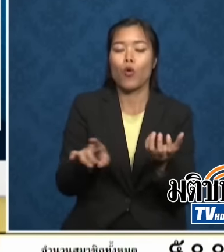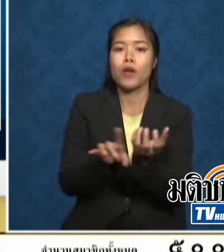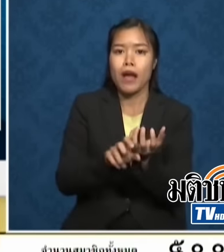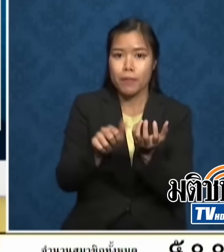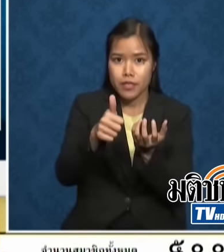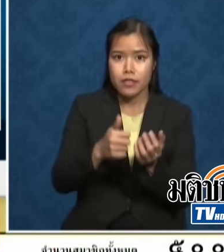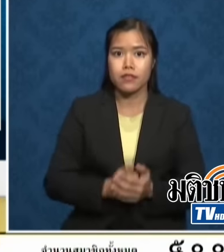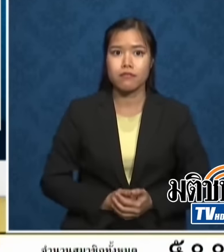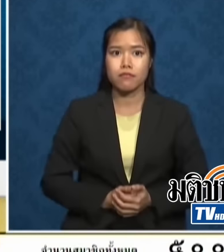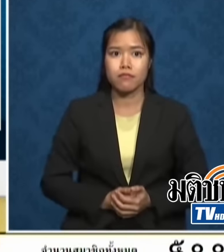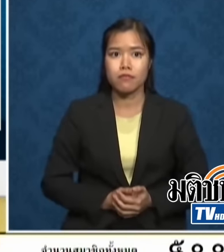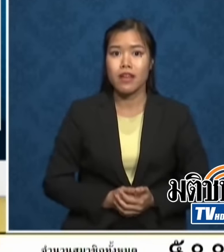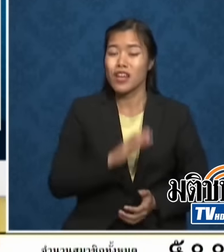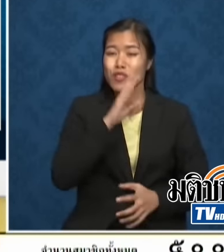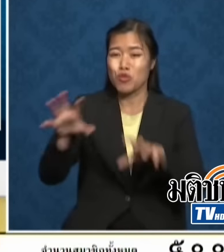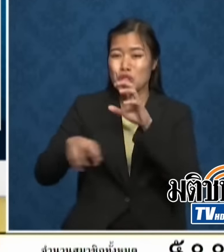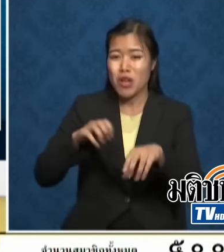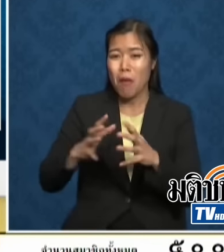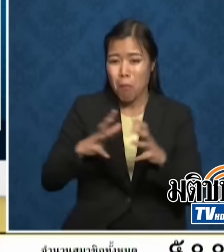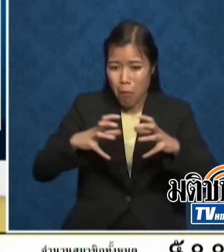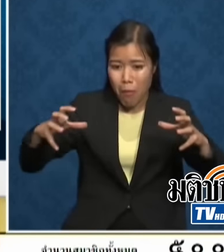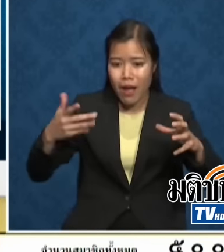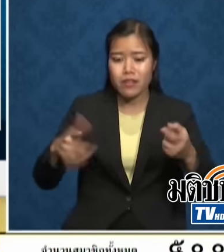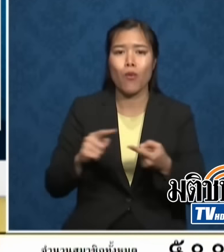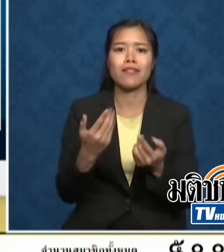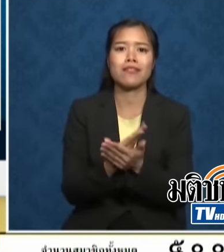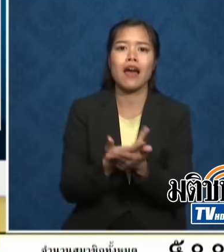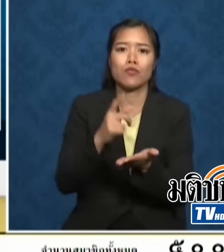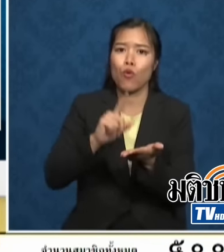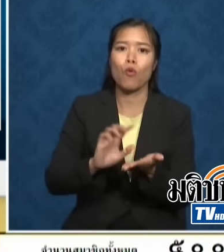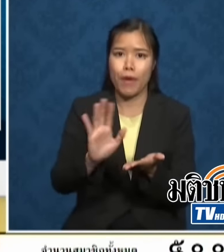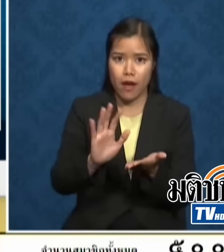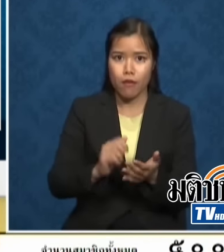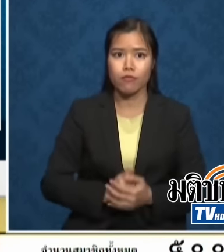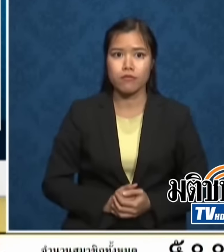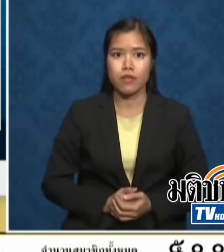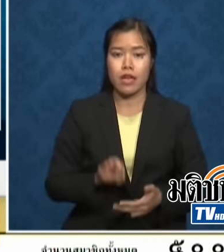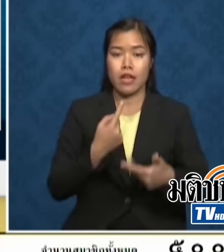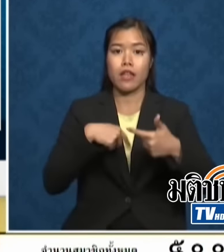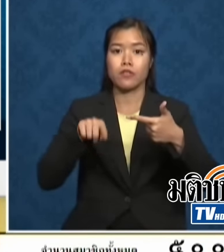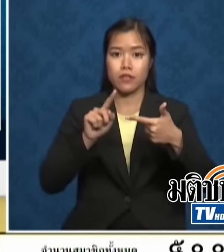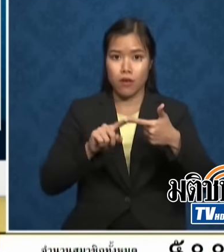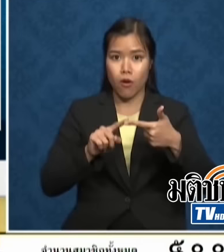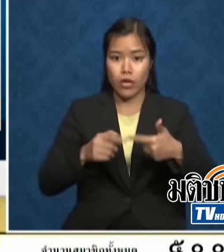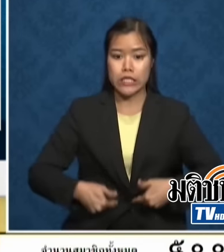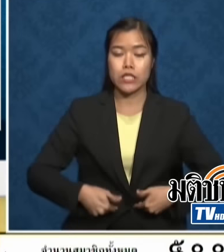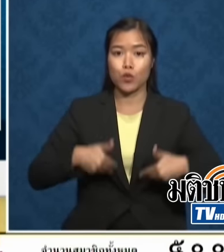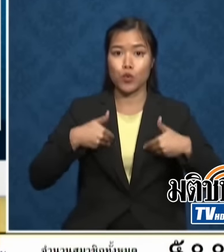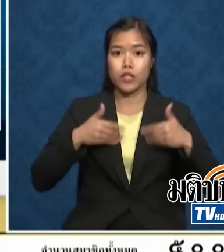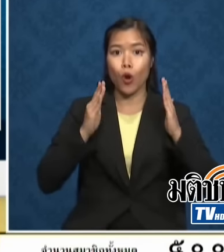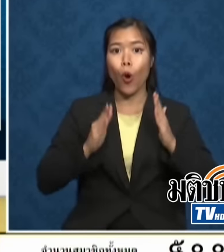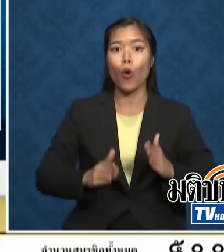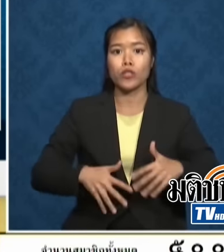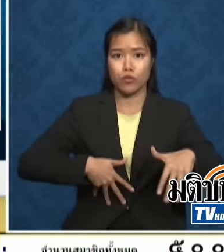ากเข้าไปแต่ไม่มีมูลค่าที่ได้เพิ่มขึ้นมาอีกเลยขอให้เน้นไปเรื่องที่2ครับเรื่องของวิถีชีวิตของพี่น้องชาวประ